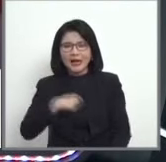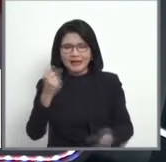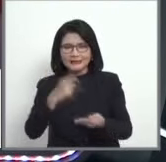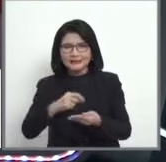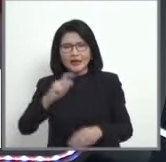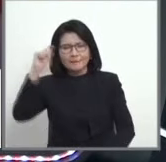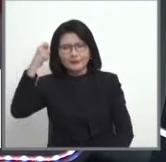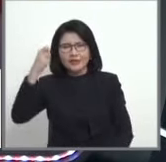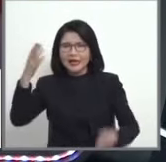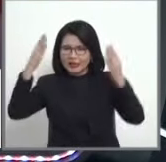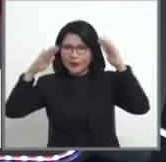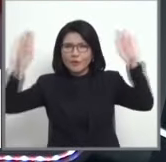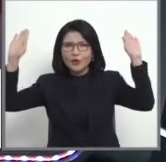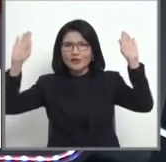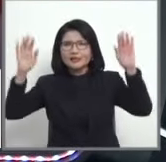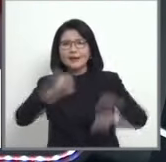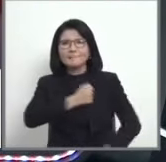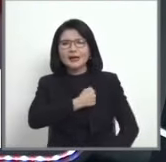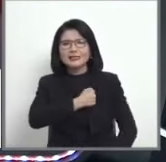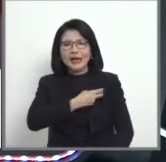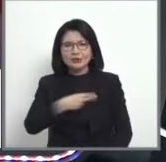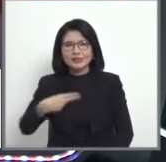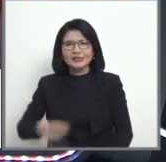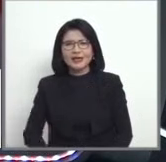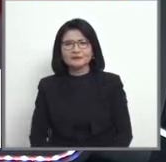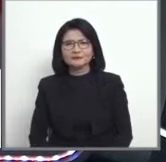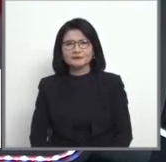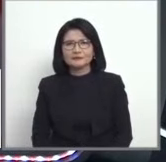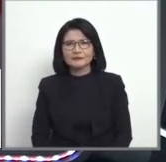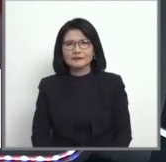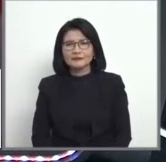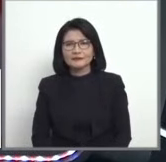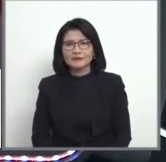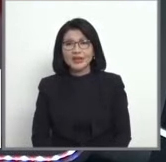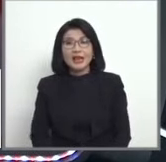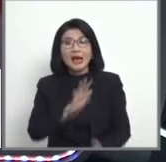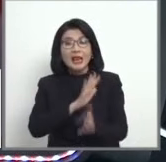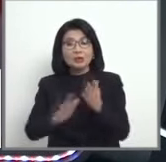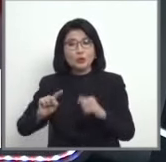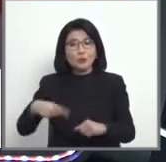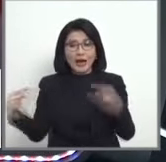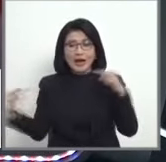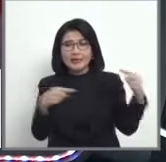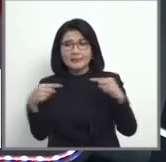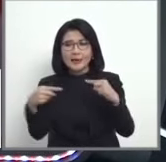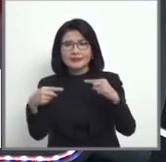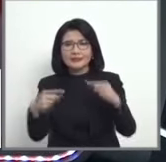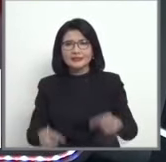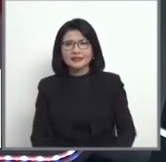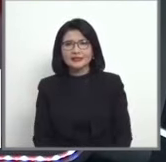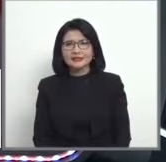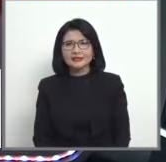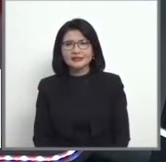perjalanan bangsa Indonesia hadirin sekalian baik kita akan langsung memulai debat sesi pertama dengan